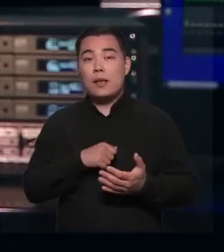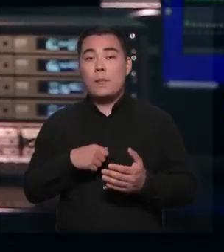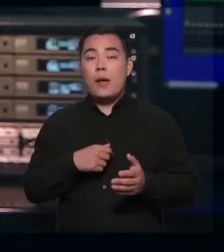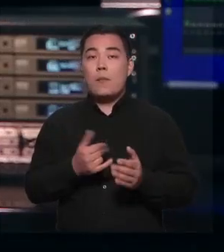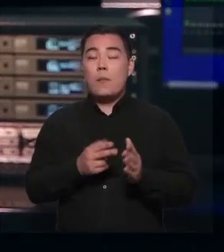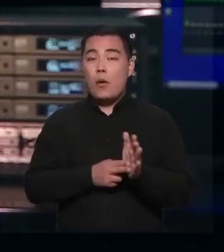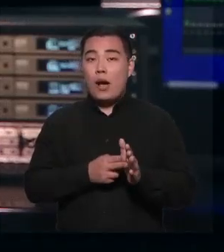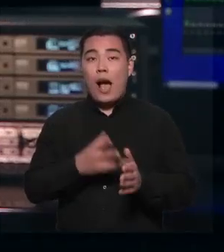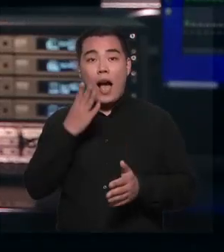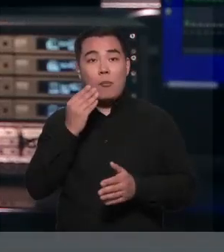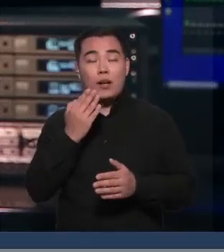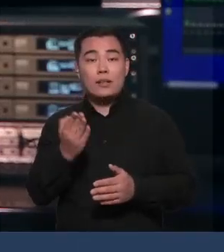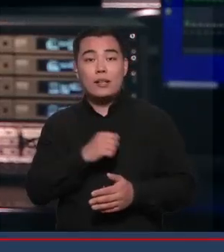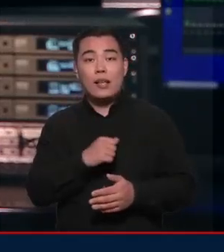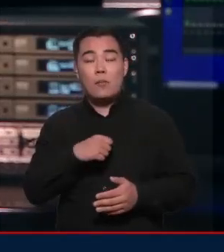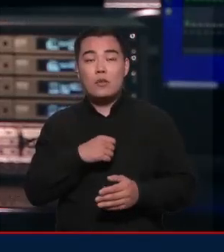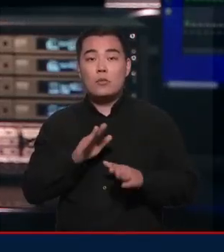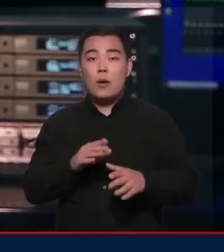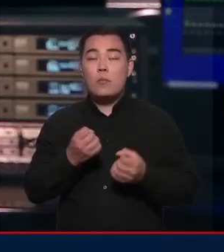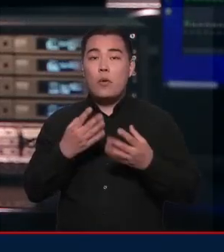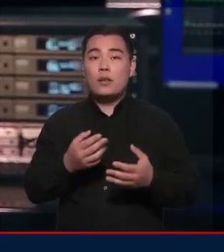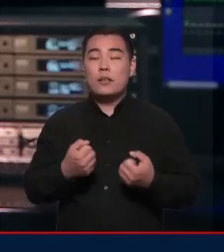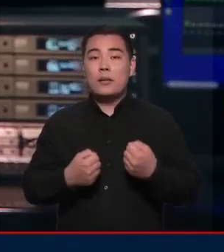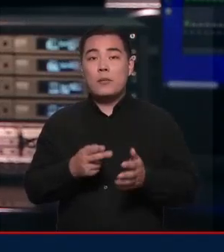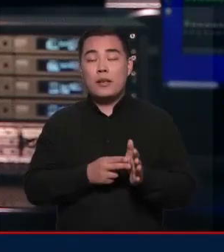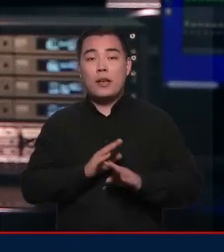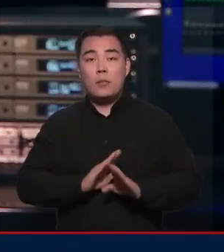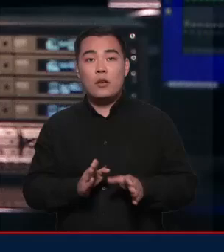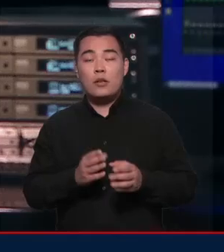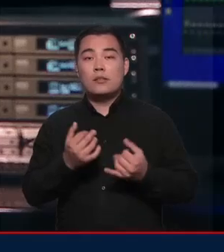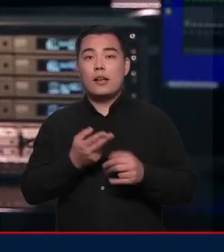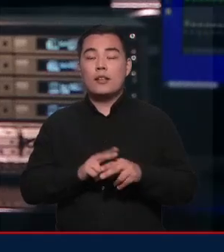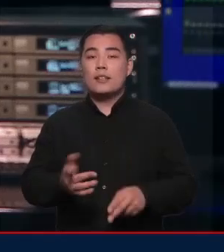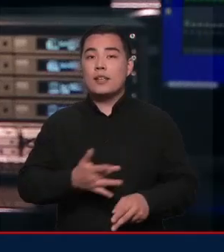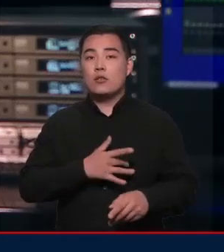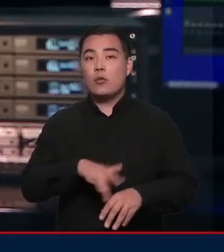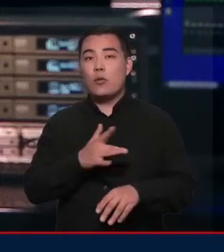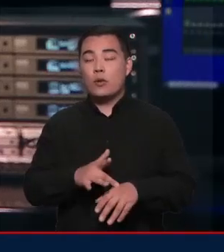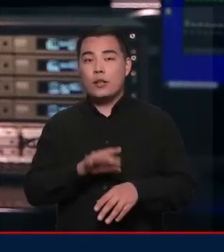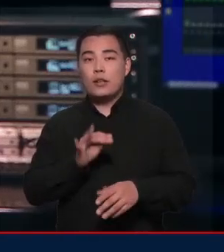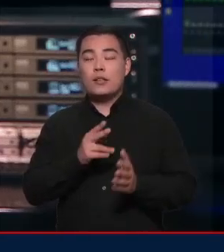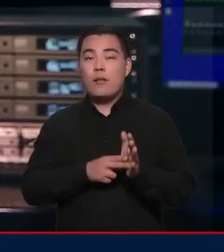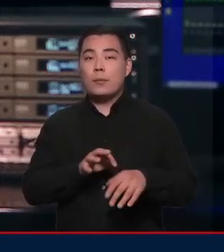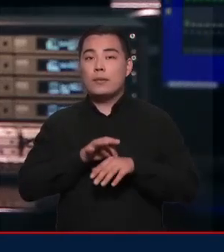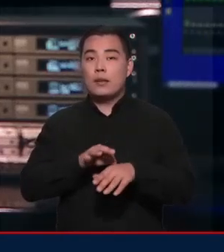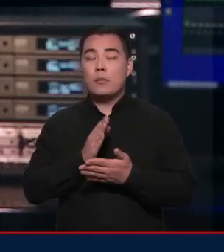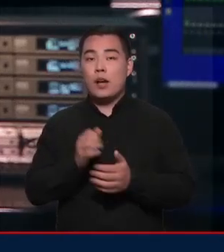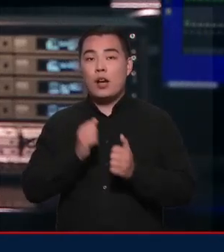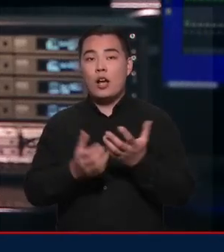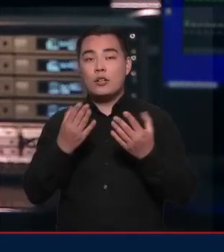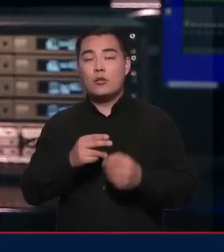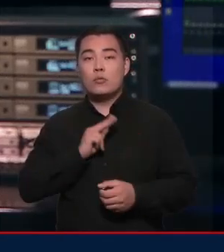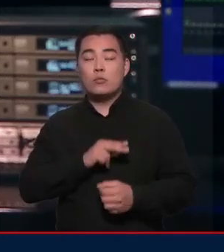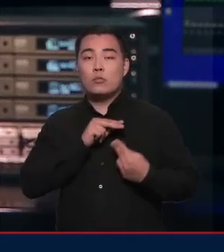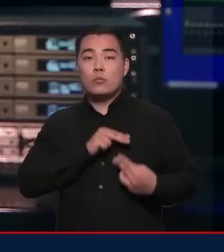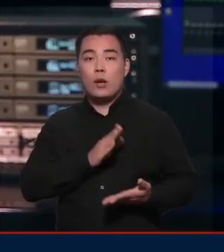Метрополитен Алматы – это не просто транспортная система, это сердце города, обеспечивающее его ритм и движение. Здесь каждый день трудятся люди,